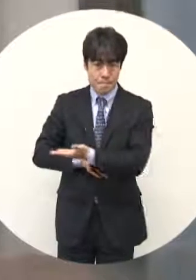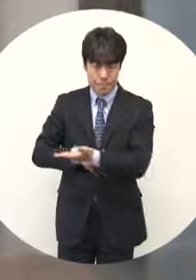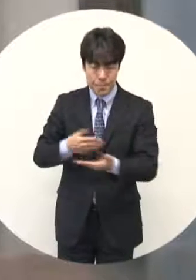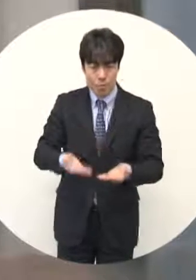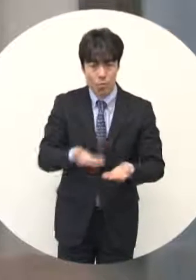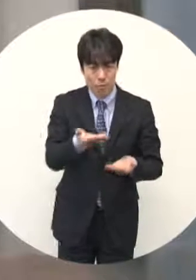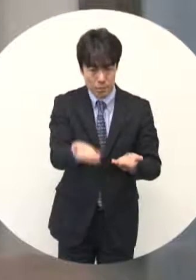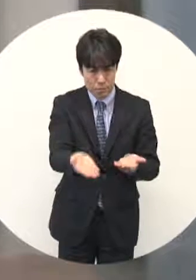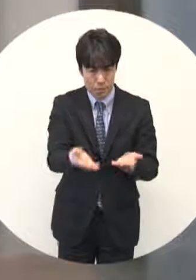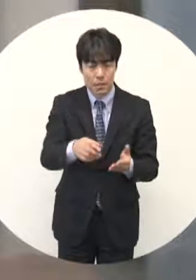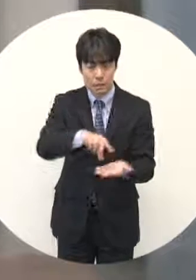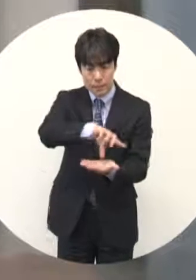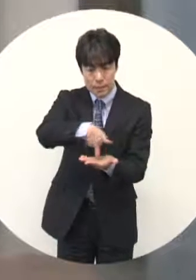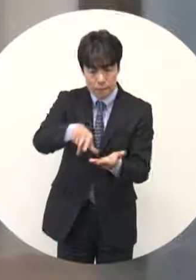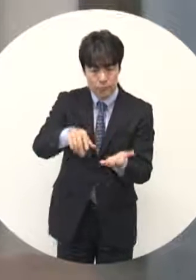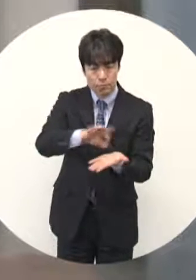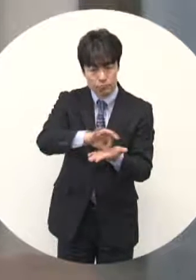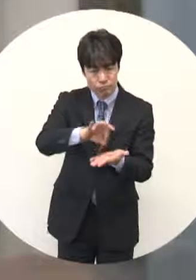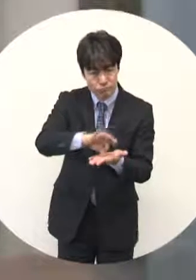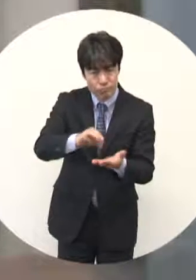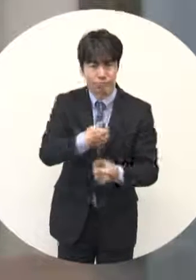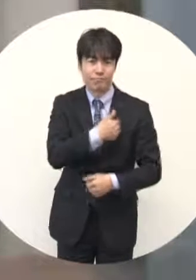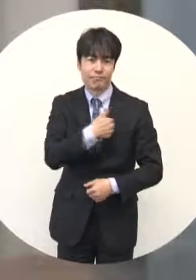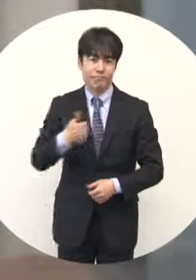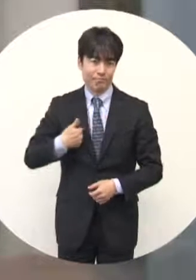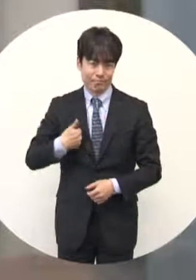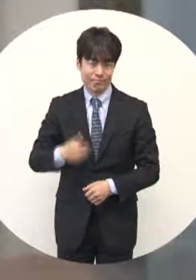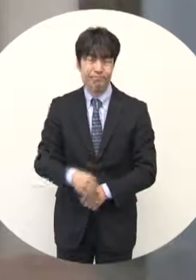は地域の商店街で利用できるんですよ。